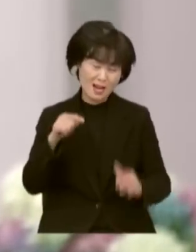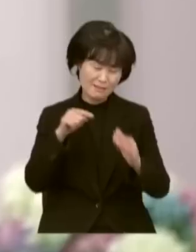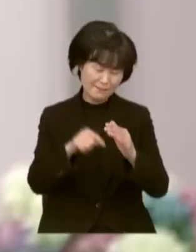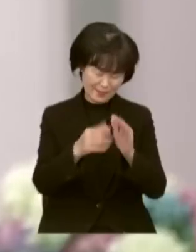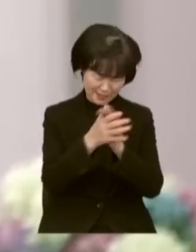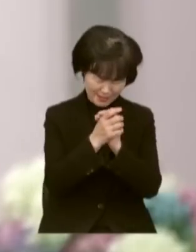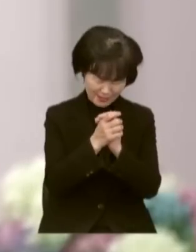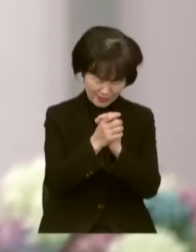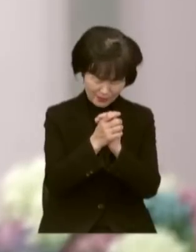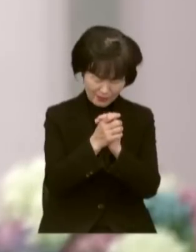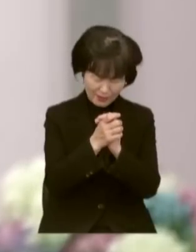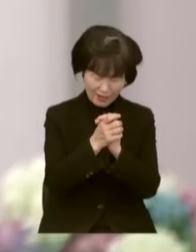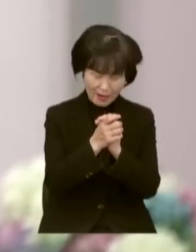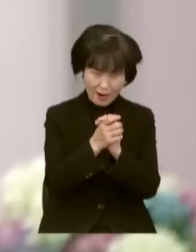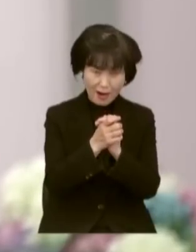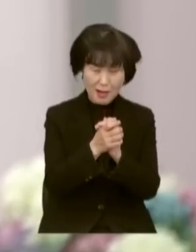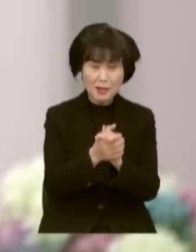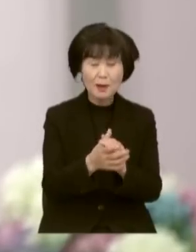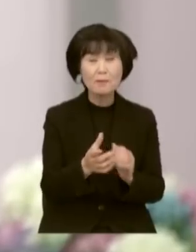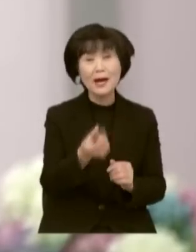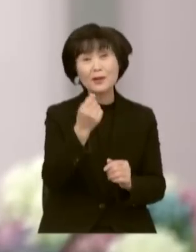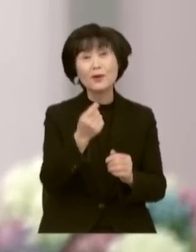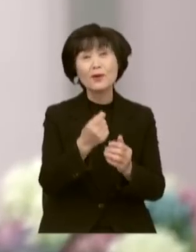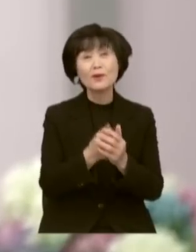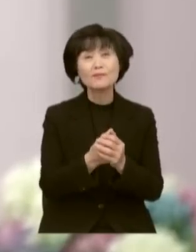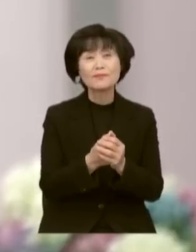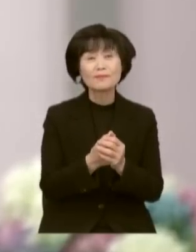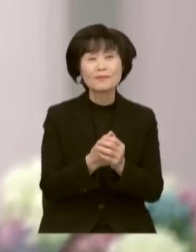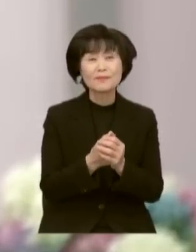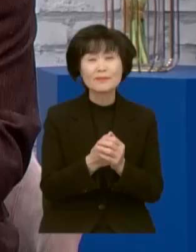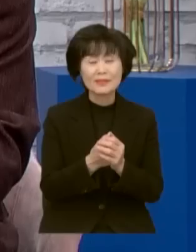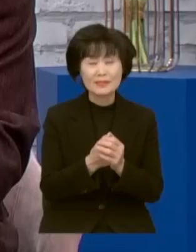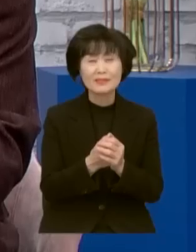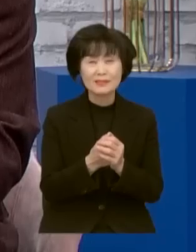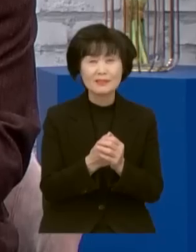모으고 하나님 이렇게 부르자마자